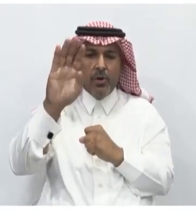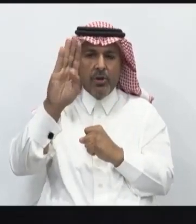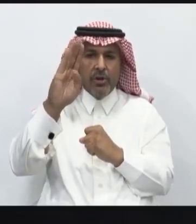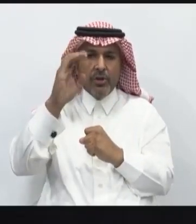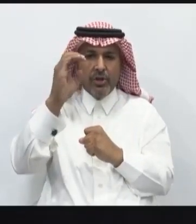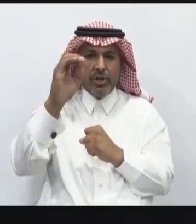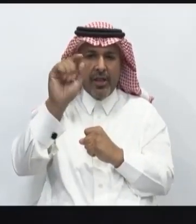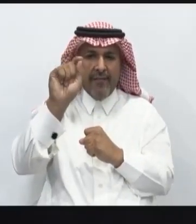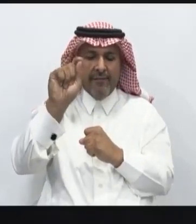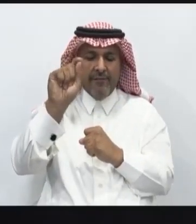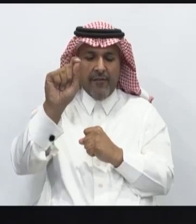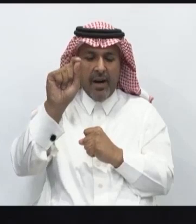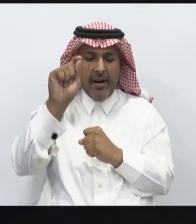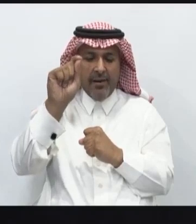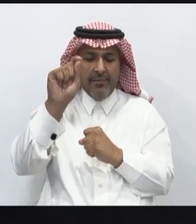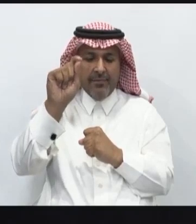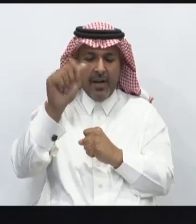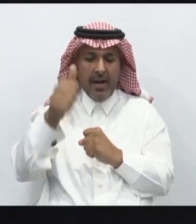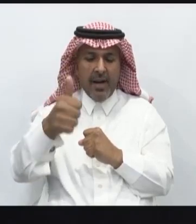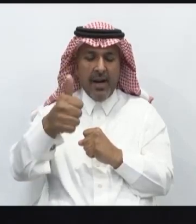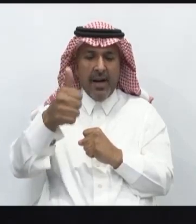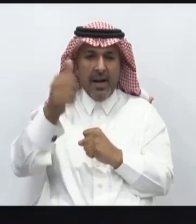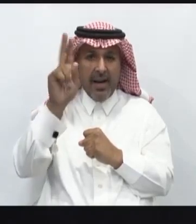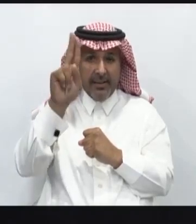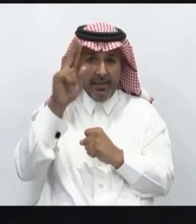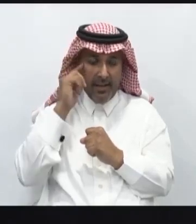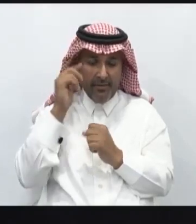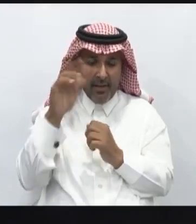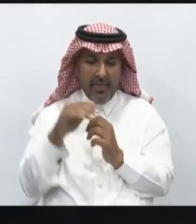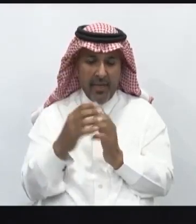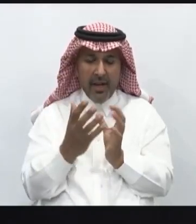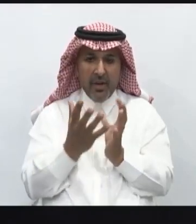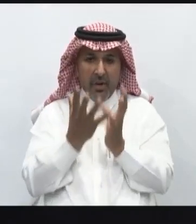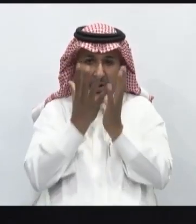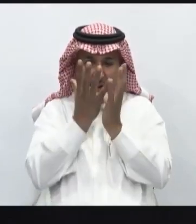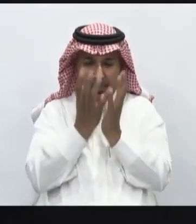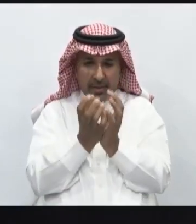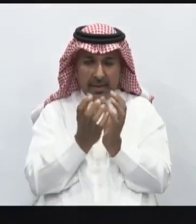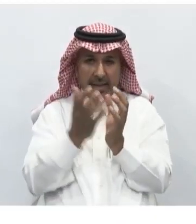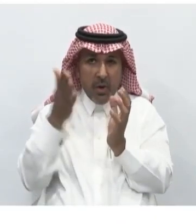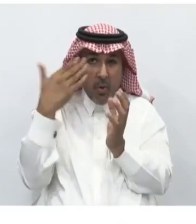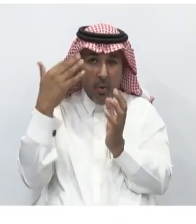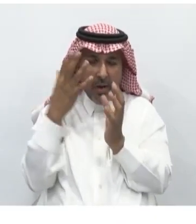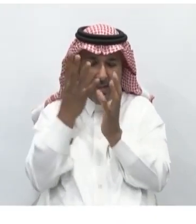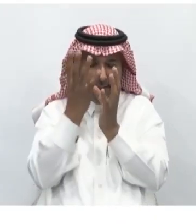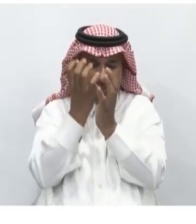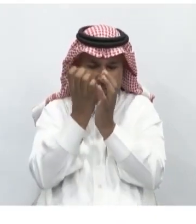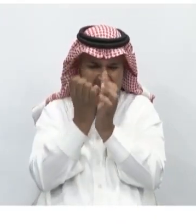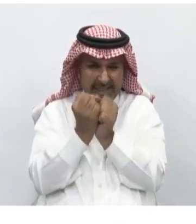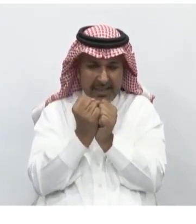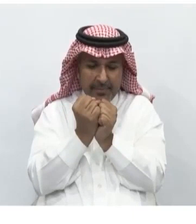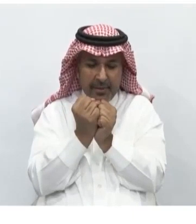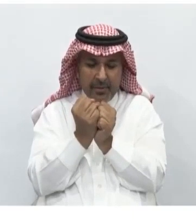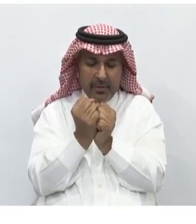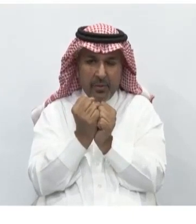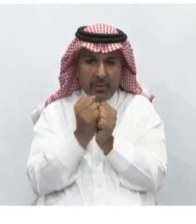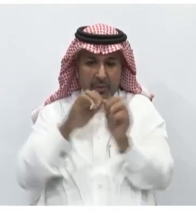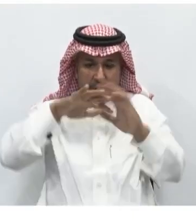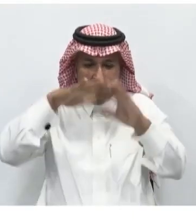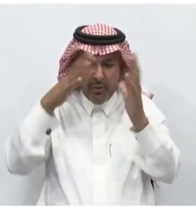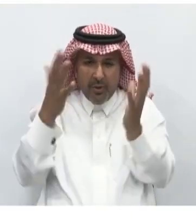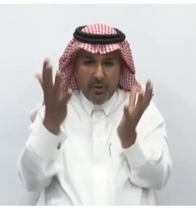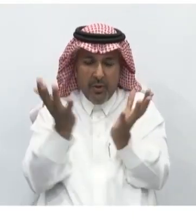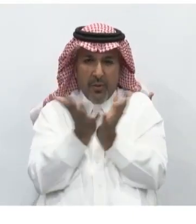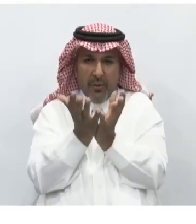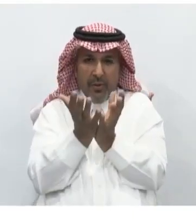وظيفته؟ يقوم بامتصاص الرطوبة من الهواء داخل المجفف. ويصنع جو مناسب وجو جاف